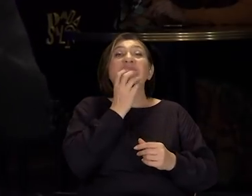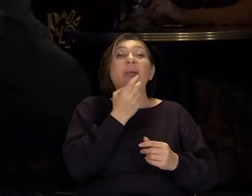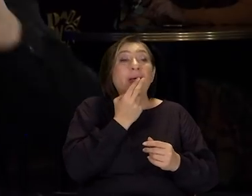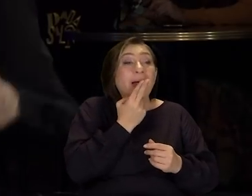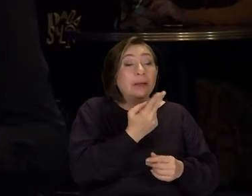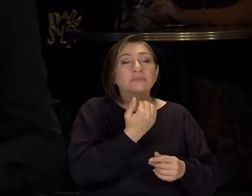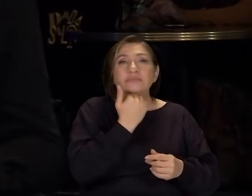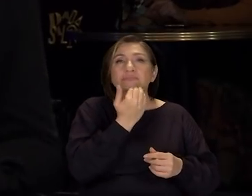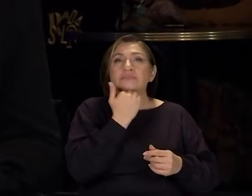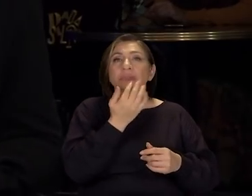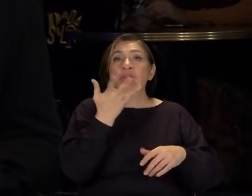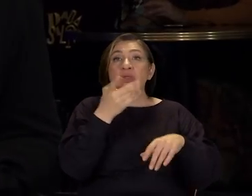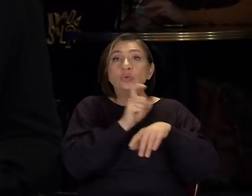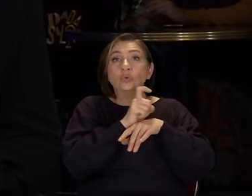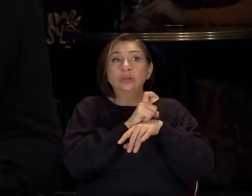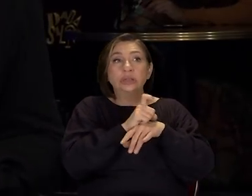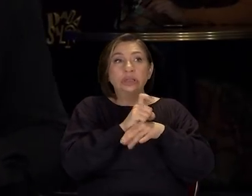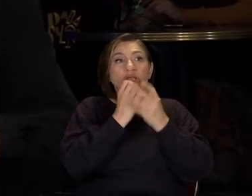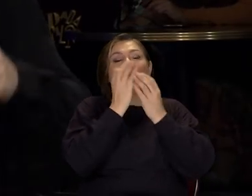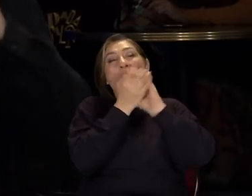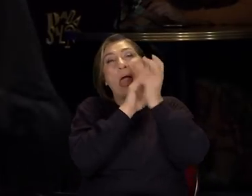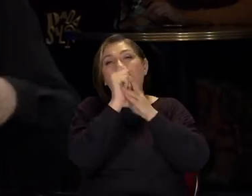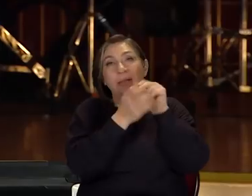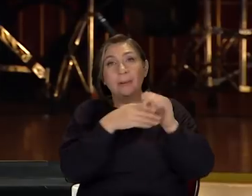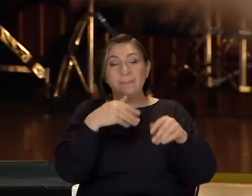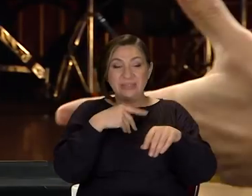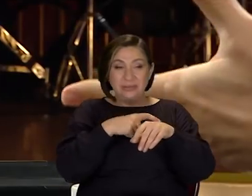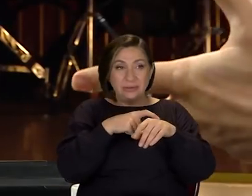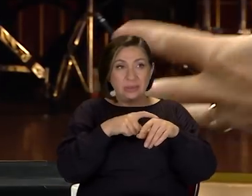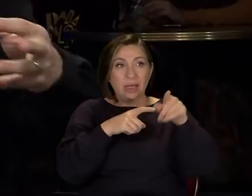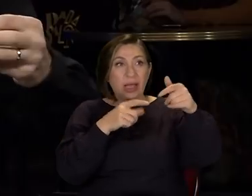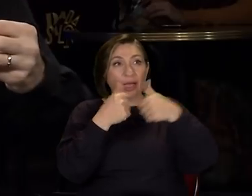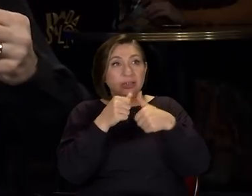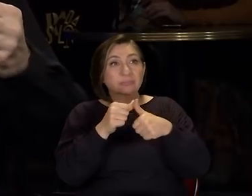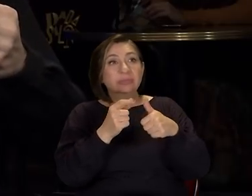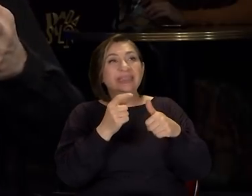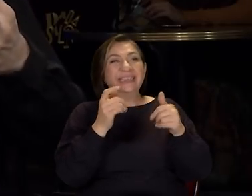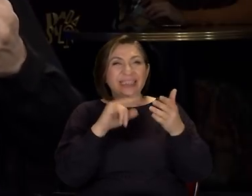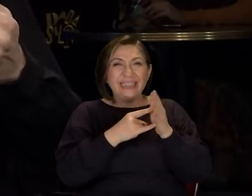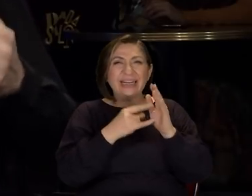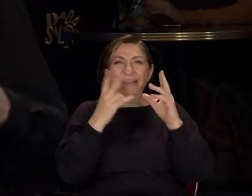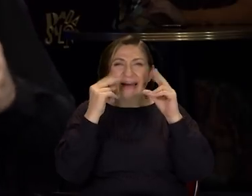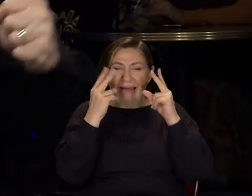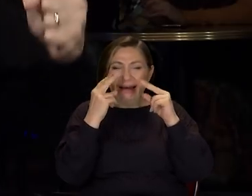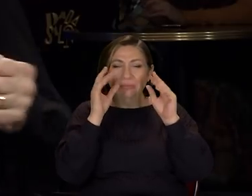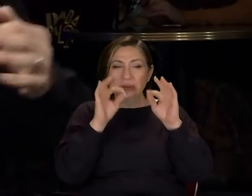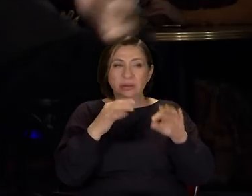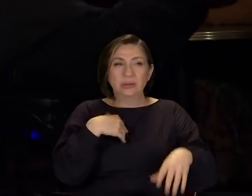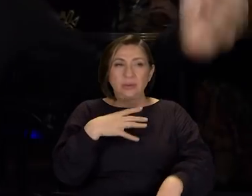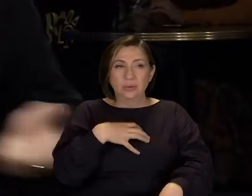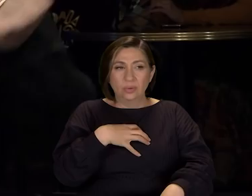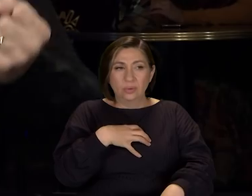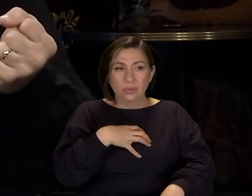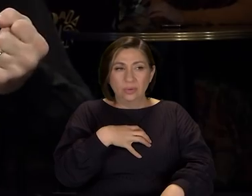dökemiyorum. Ya çok sinirleniyorum dökerken. Evet. Ben sinirlenince karşı taraf alttan yumuşak almaya başlayınca bu